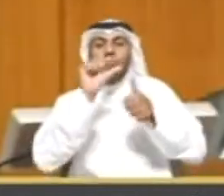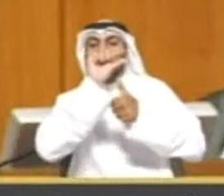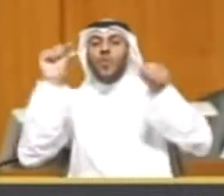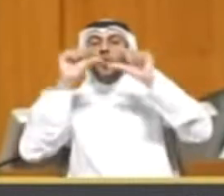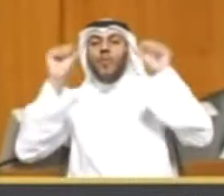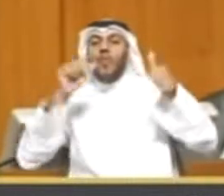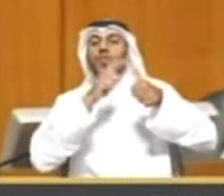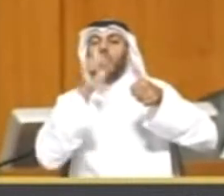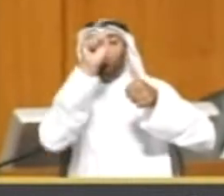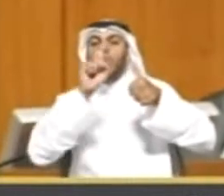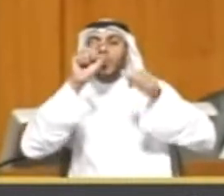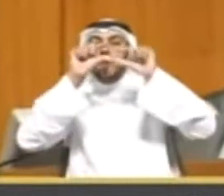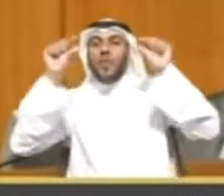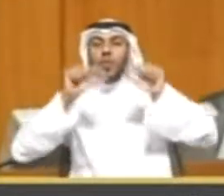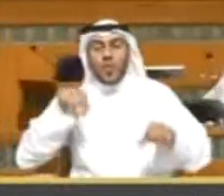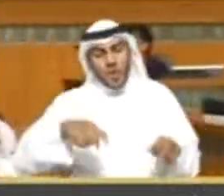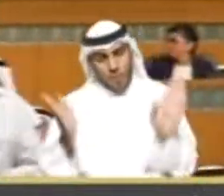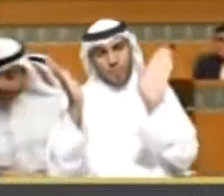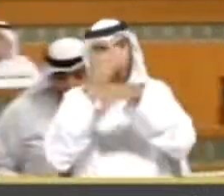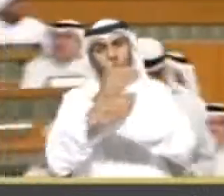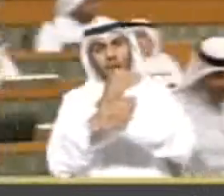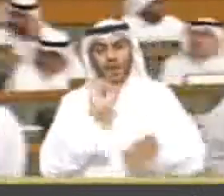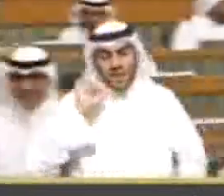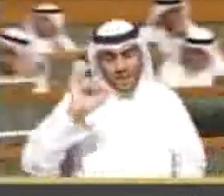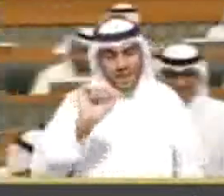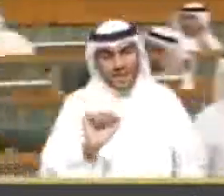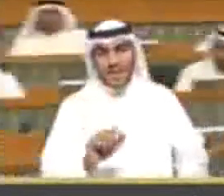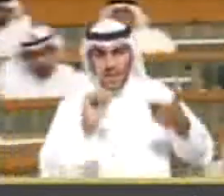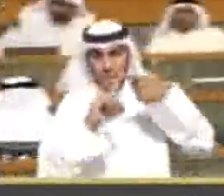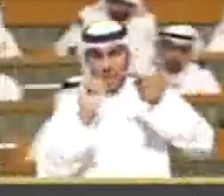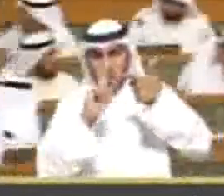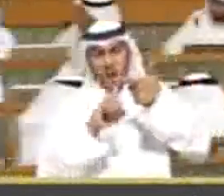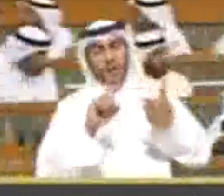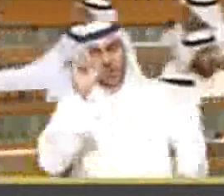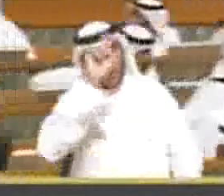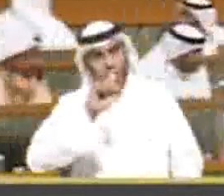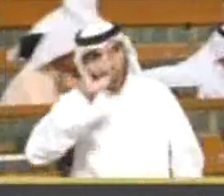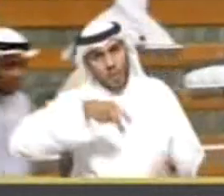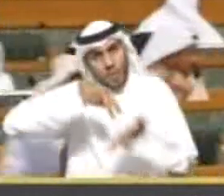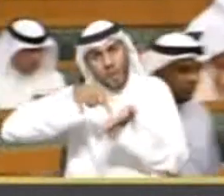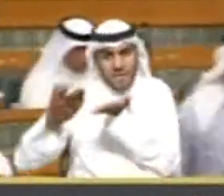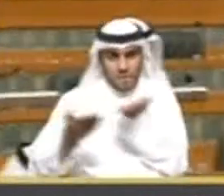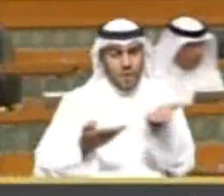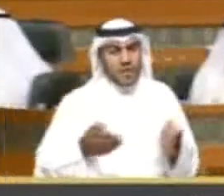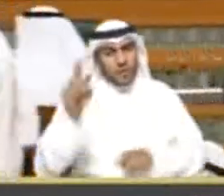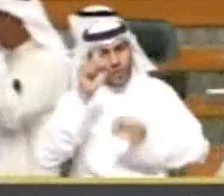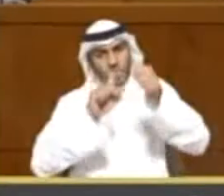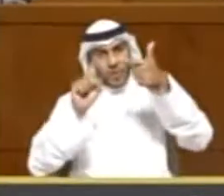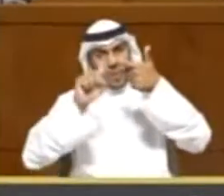حاليا في جلسة سرية الاستجواب الثاني الموجه لسمو الشيخ جابر مبارك الحمد الصباح رئيس مجلس